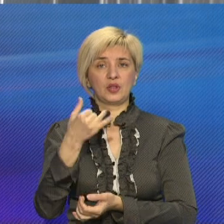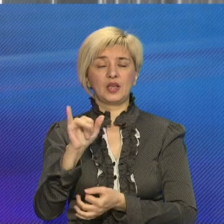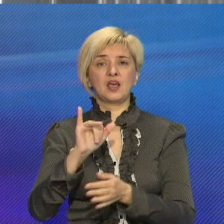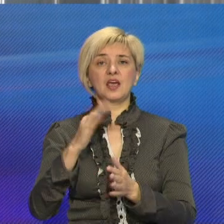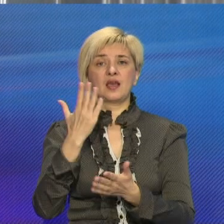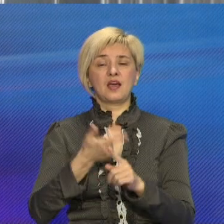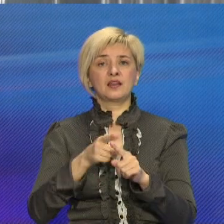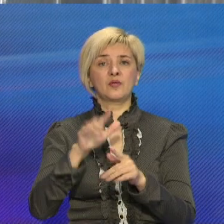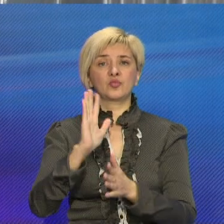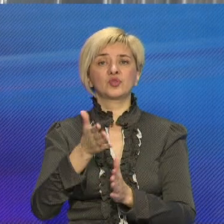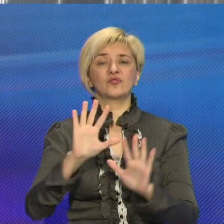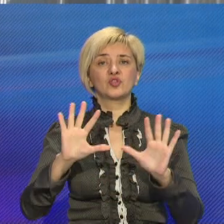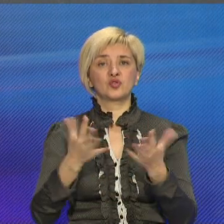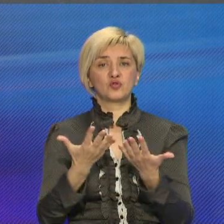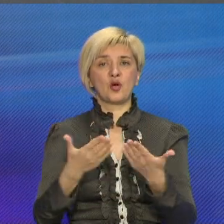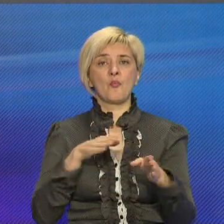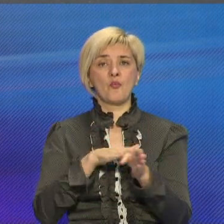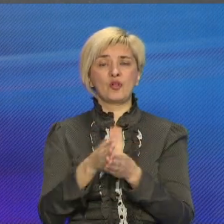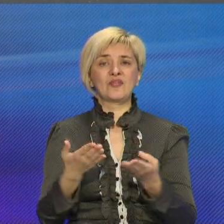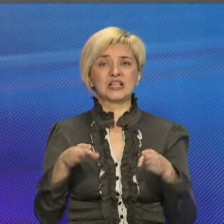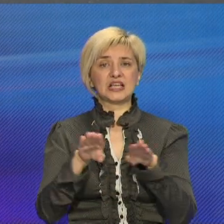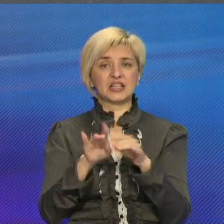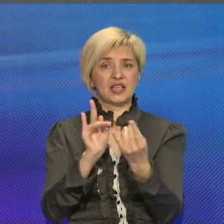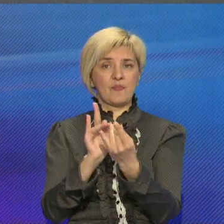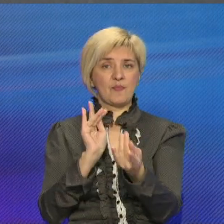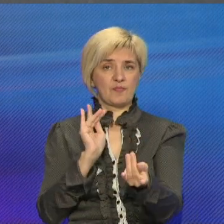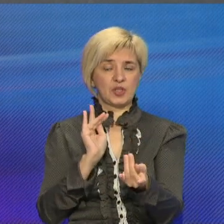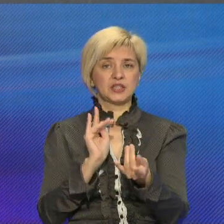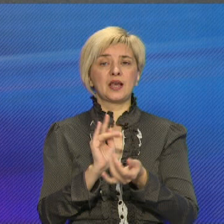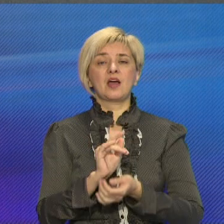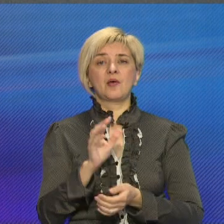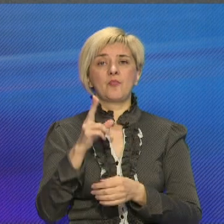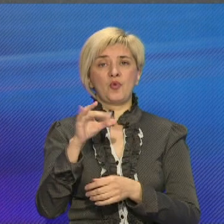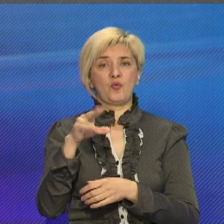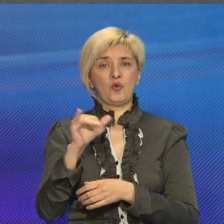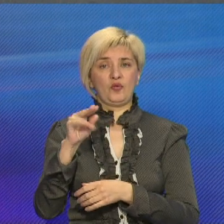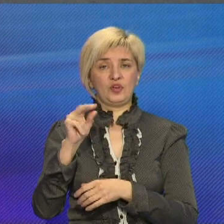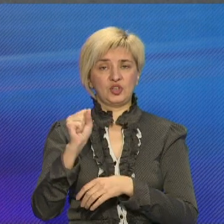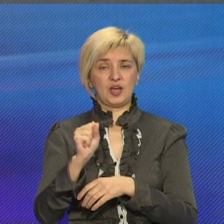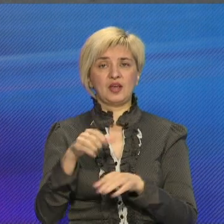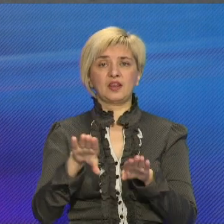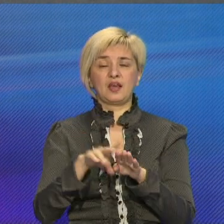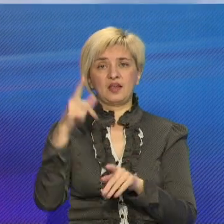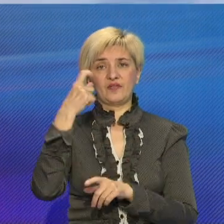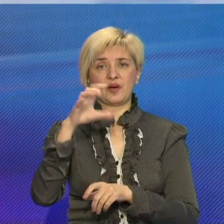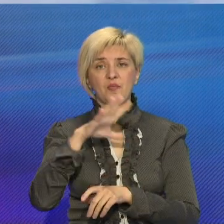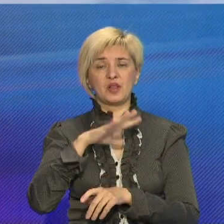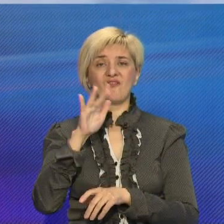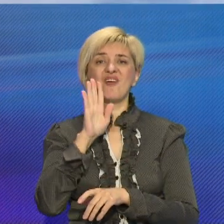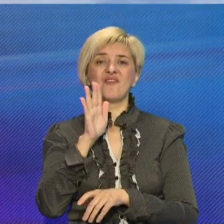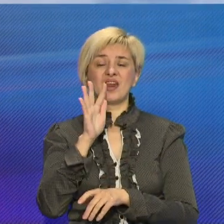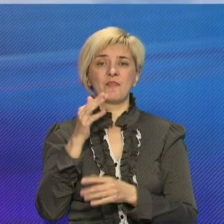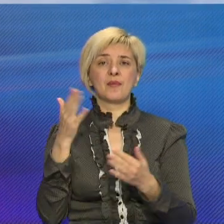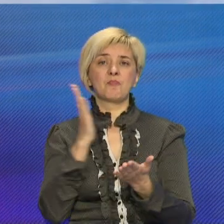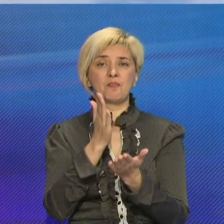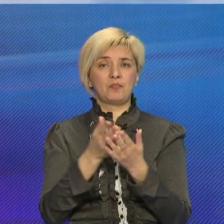по путепроводе на улице Попоича у Гродне. Такая информация прогучала подчас стриму. Понтон может быть установлен ниже